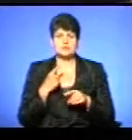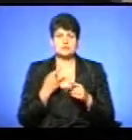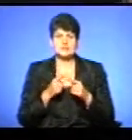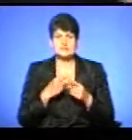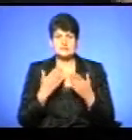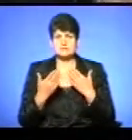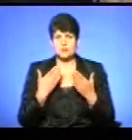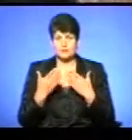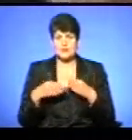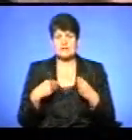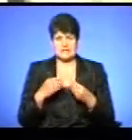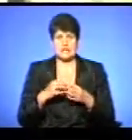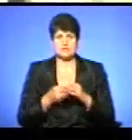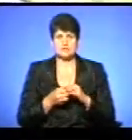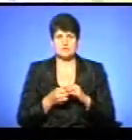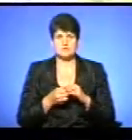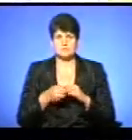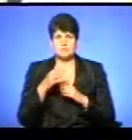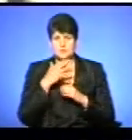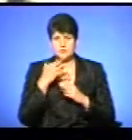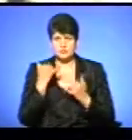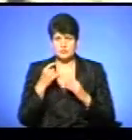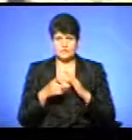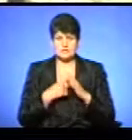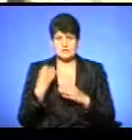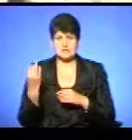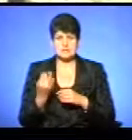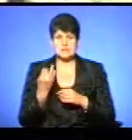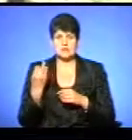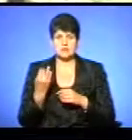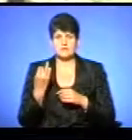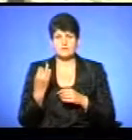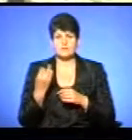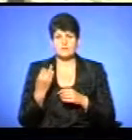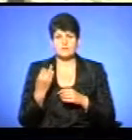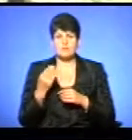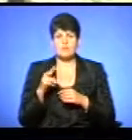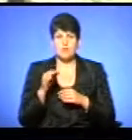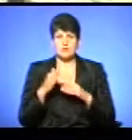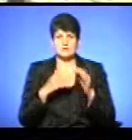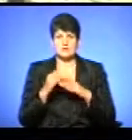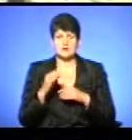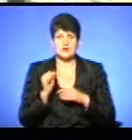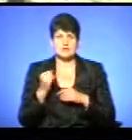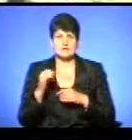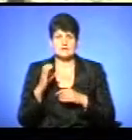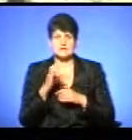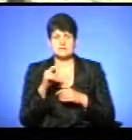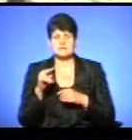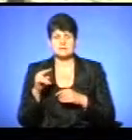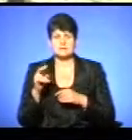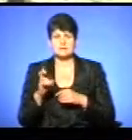спілкування на тренінгу дає результати. Багато сьогодні знали цікавого по класифікації ICPC, як